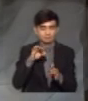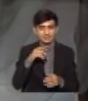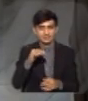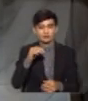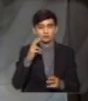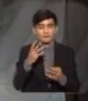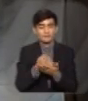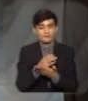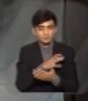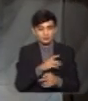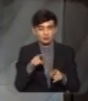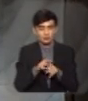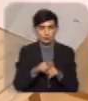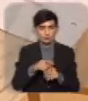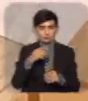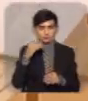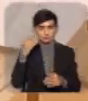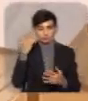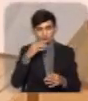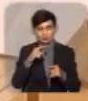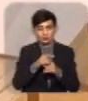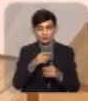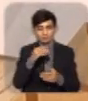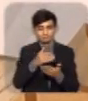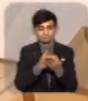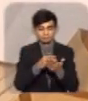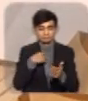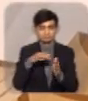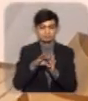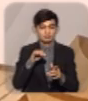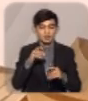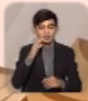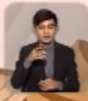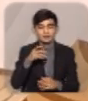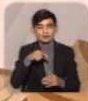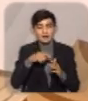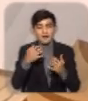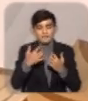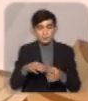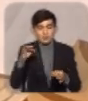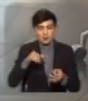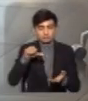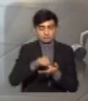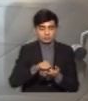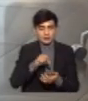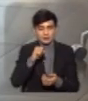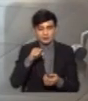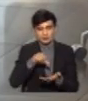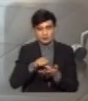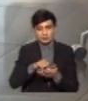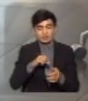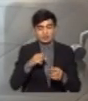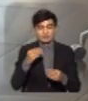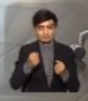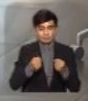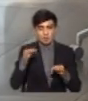счастливчика методом подбора случайных чисел. Сразу после получения кредита вы автоматически становитесь участником розыгрыша